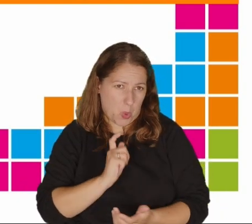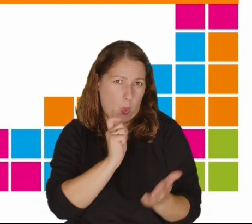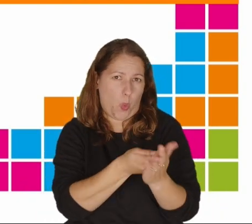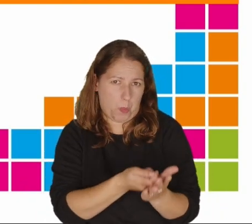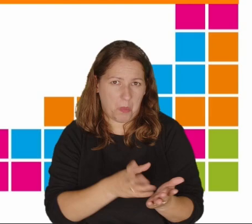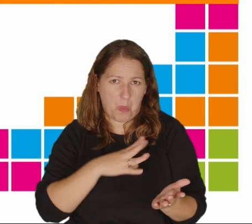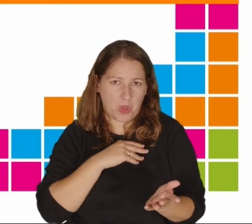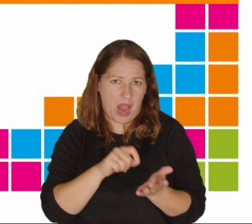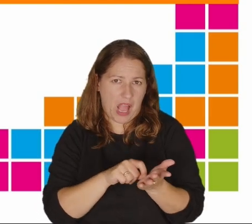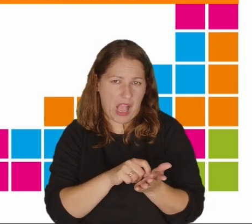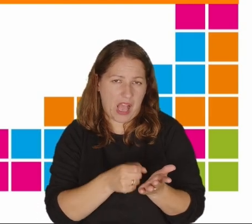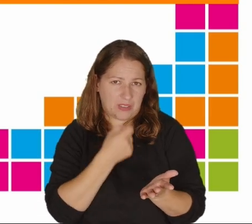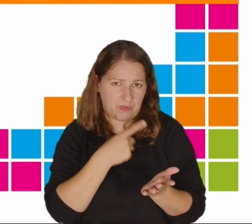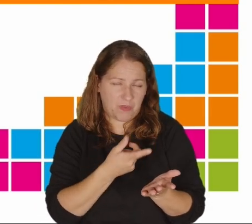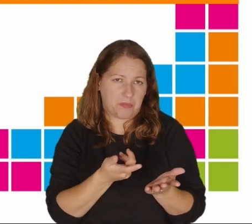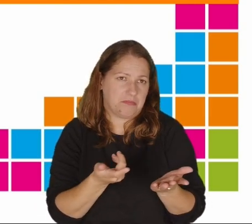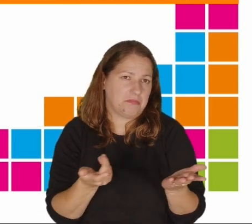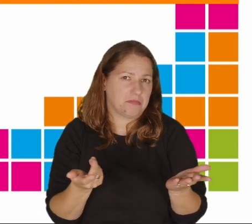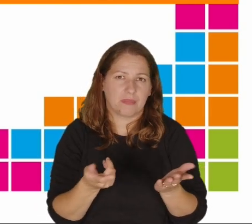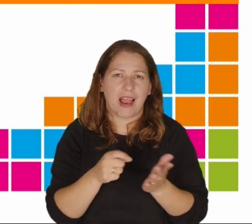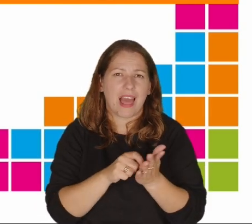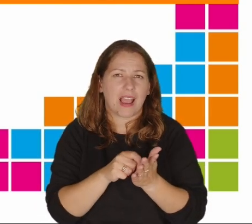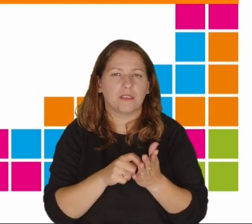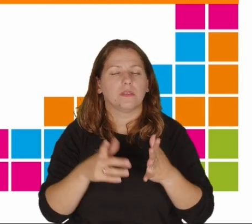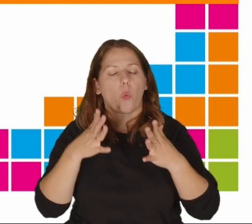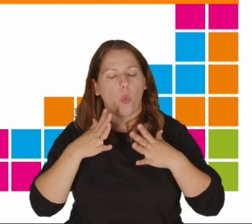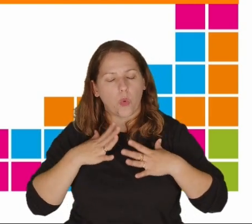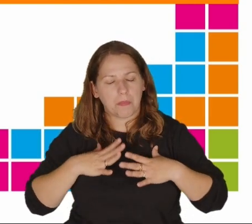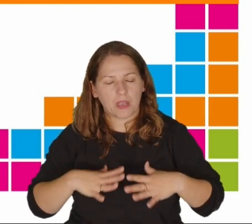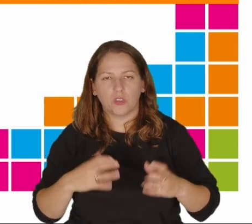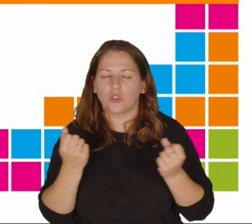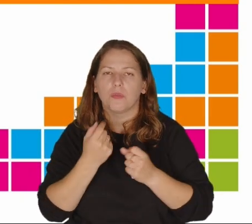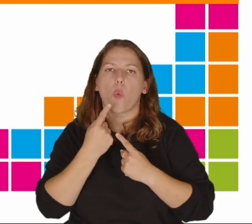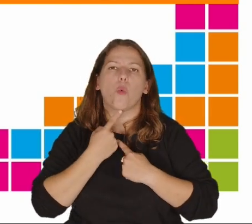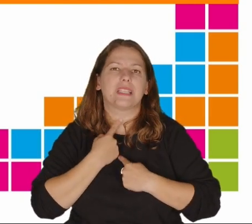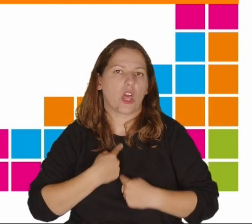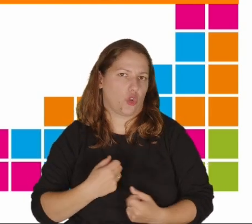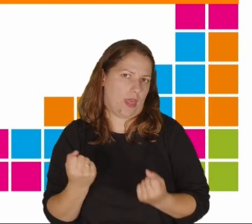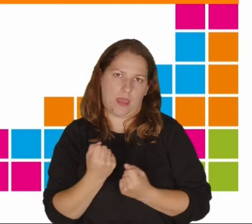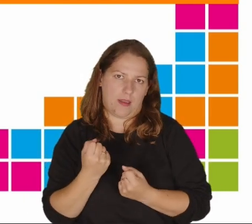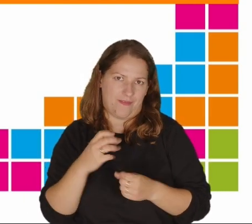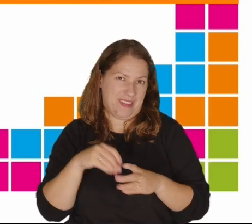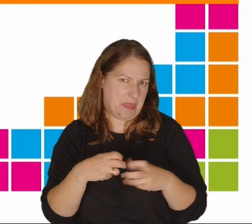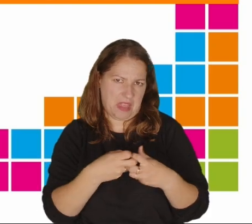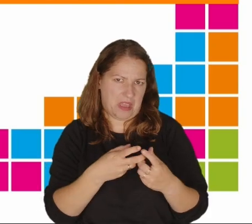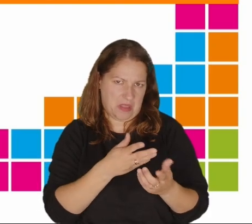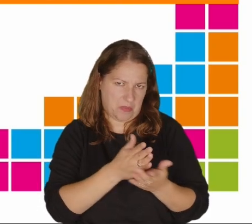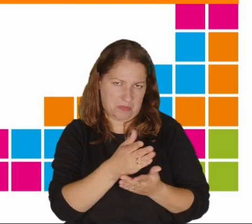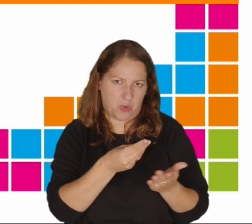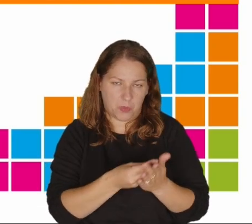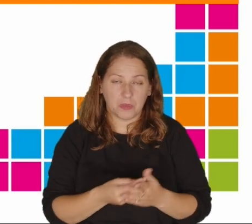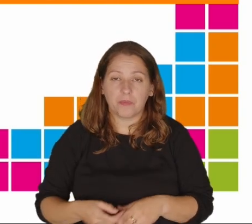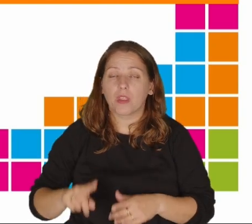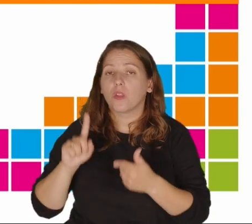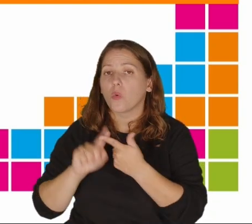kupieniem leków, takich, które są lekami uspokajającymi, silnie uzależniającymi w sieci. No i drugi